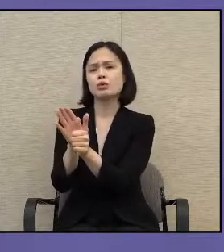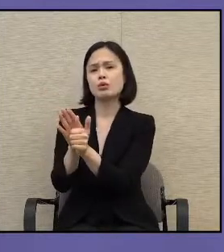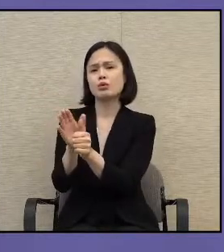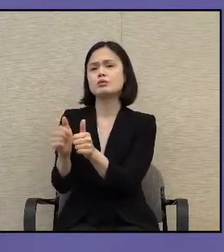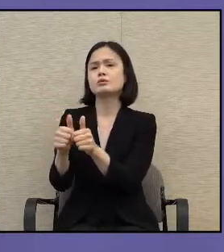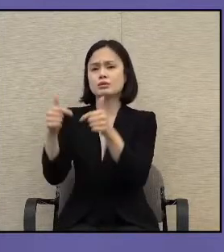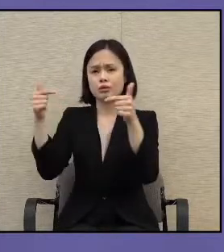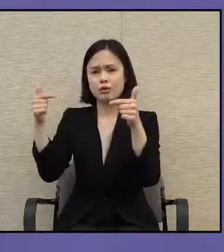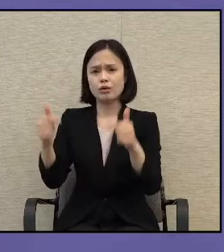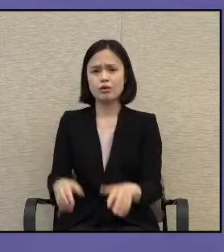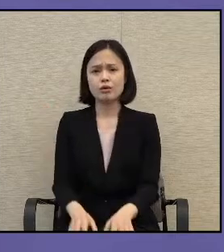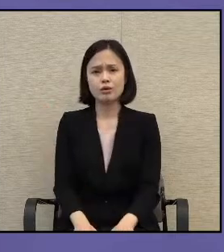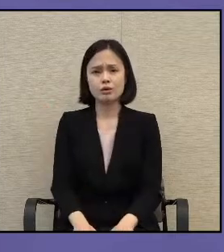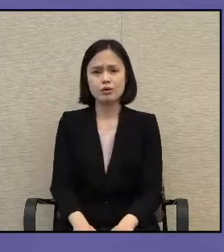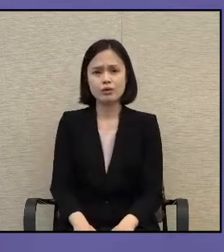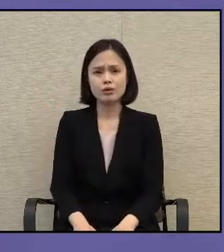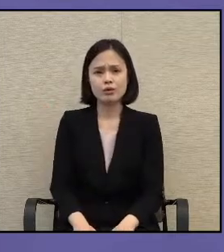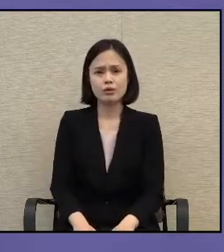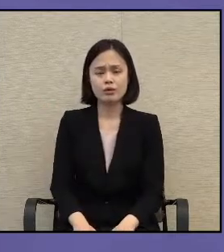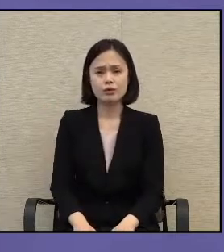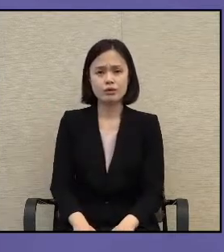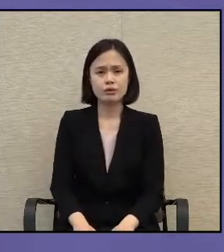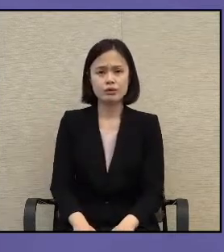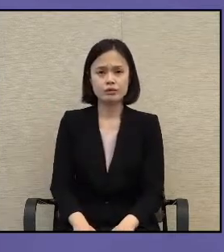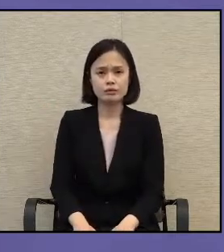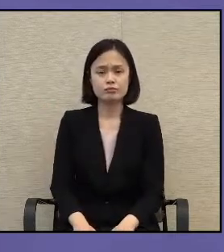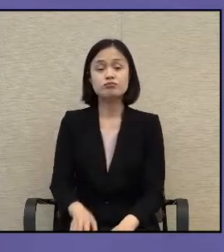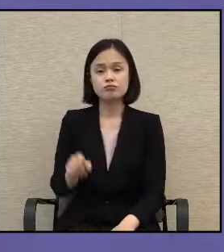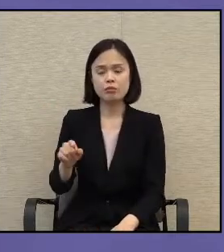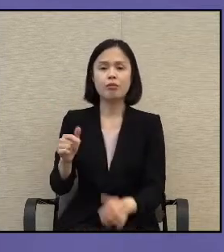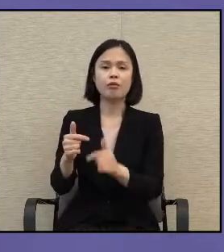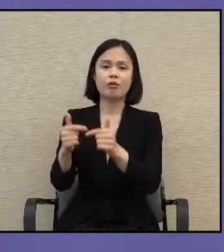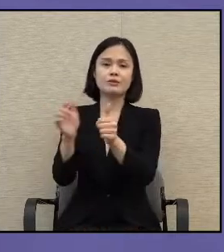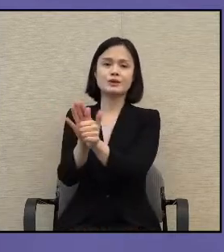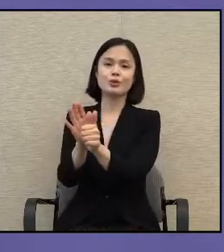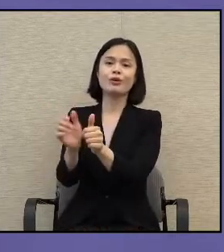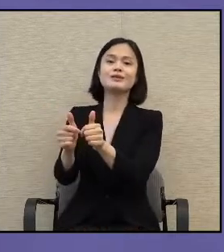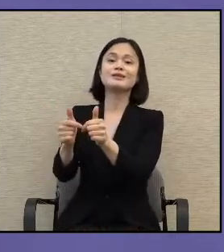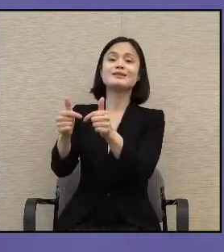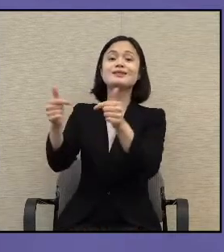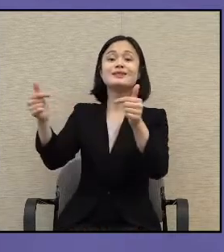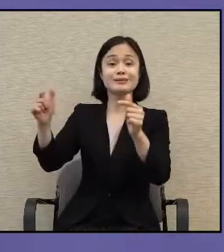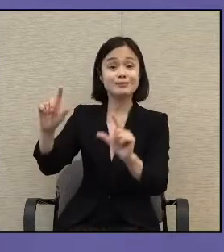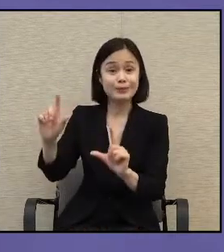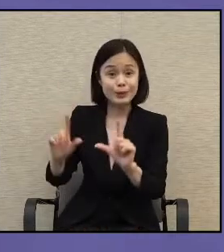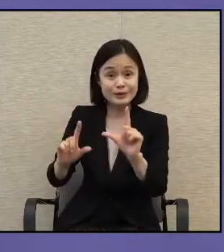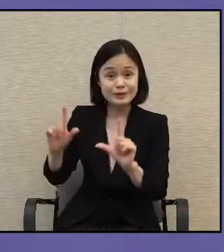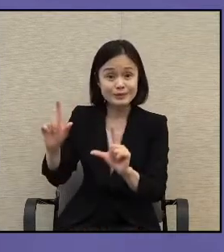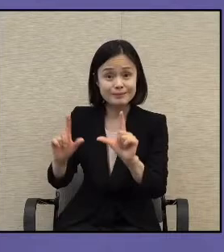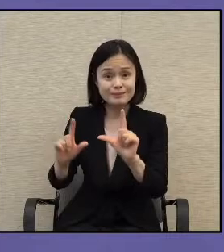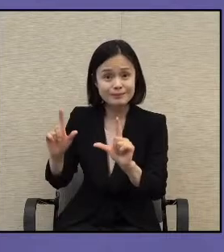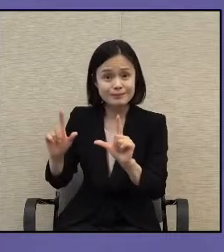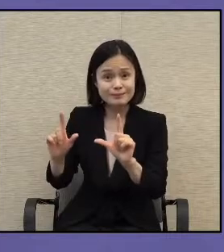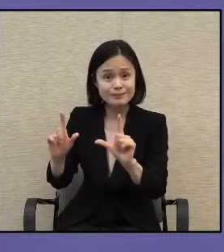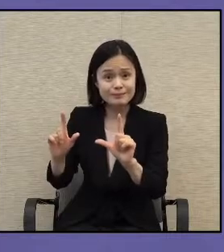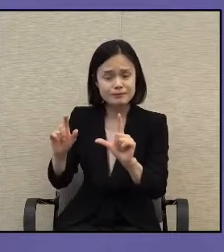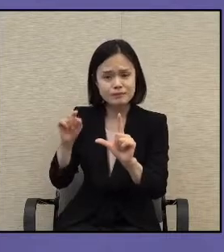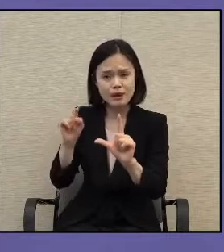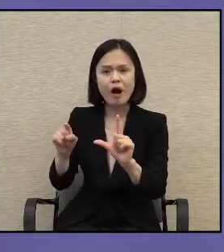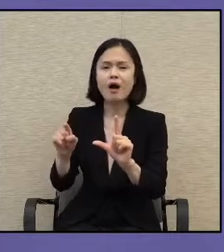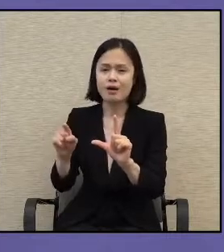멘탈 헬스라고 하는 부분들이 쭉 이제 증가하는 이런 패턴들이, 물론 여기에 대해서 여전히 비용에